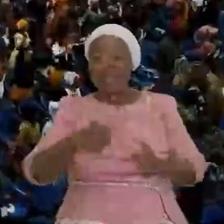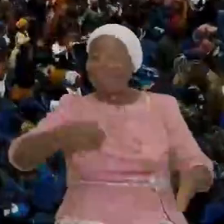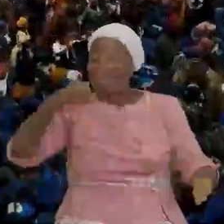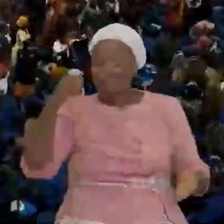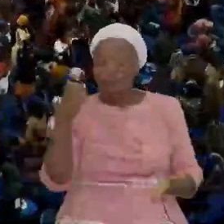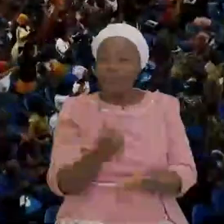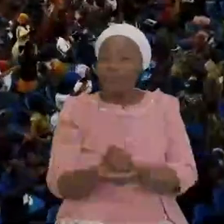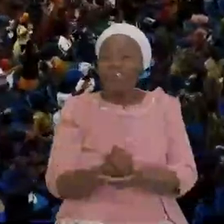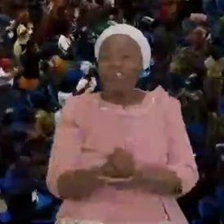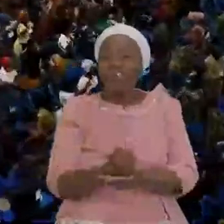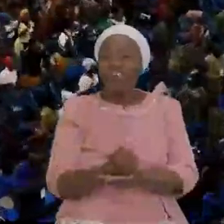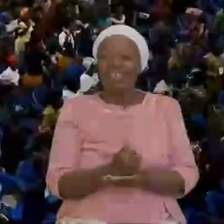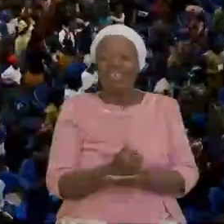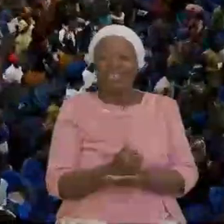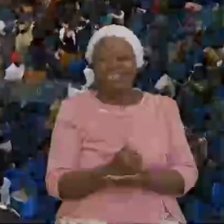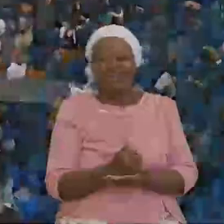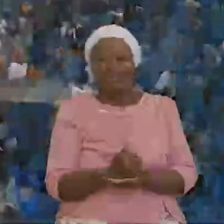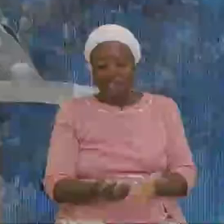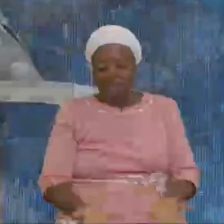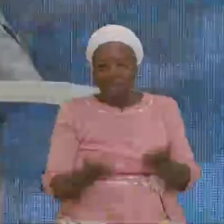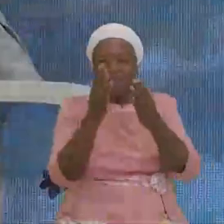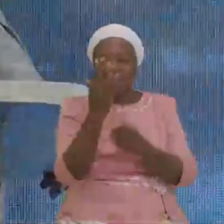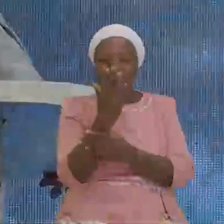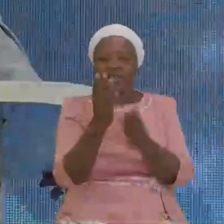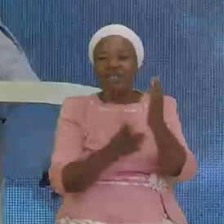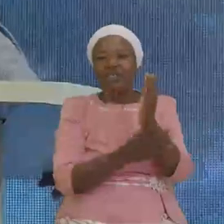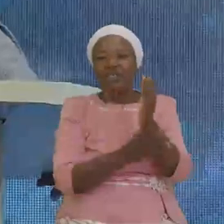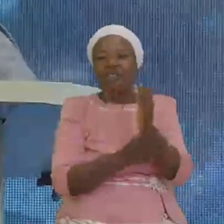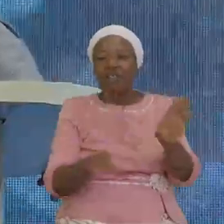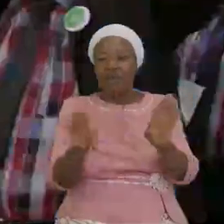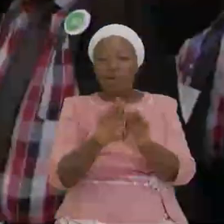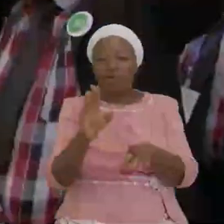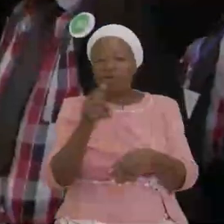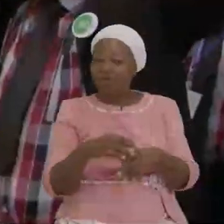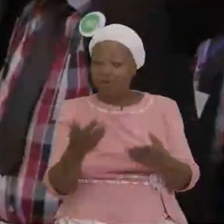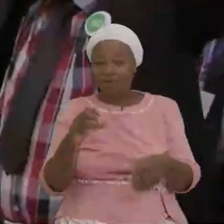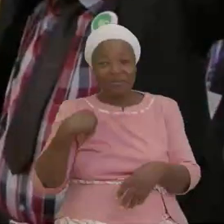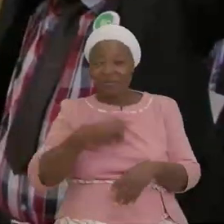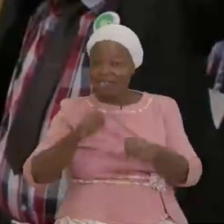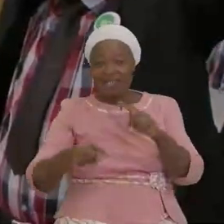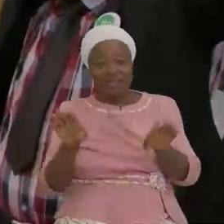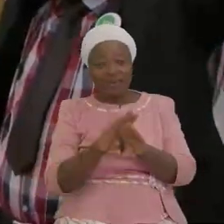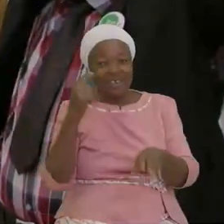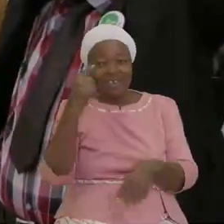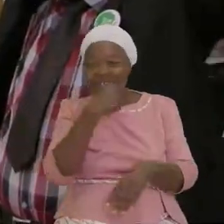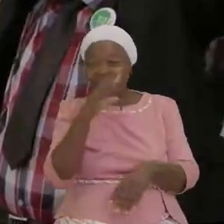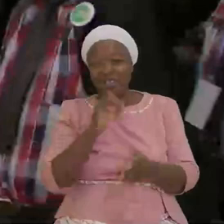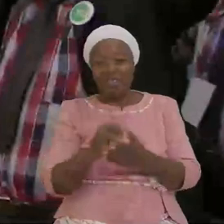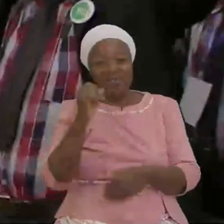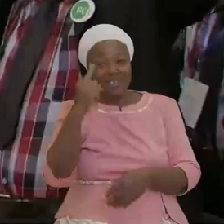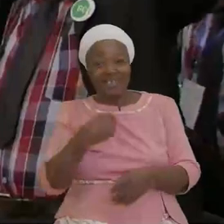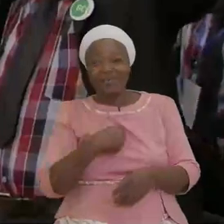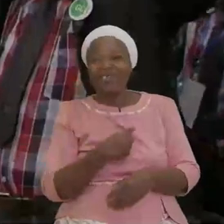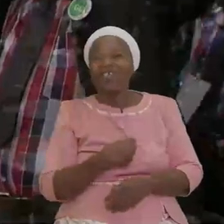Et que tout le monde dise Amen. Levez les mains. Fermez les